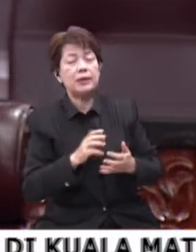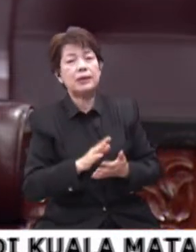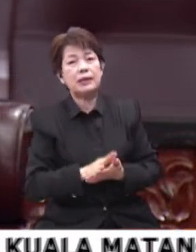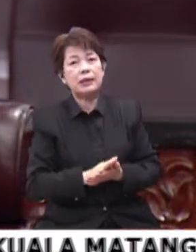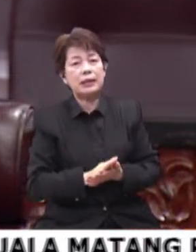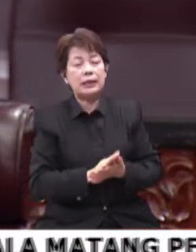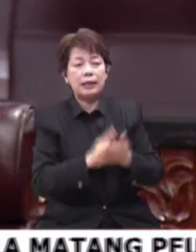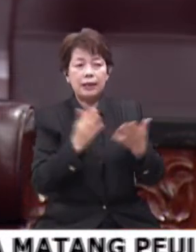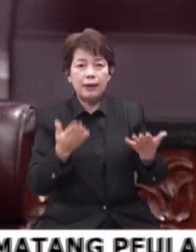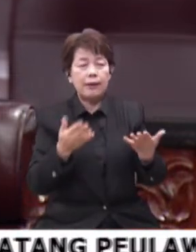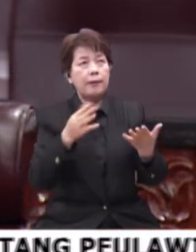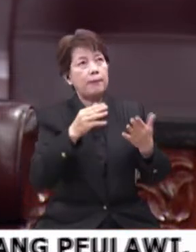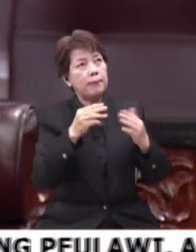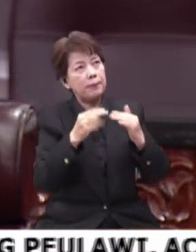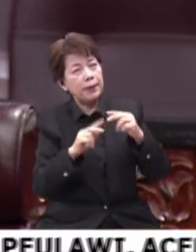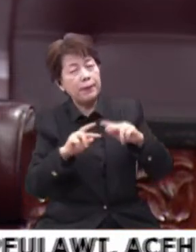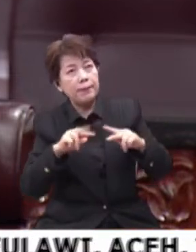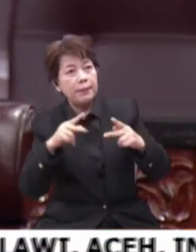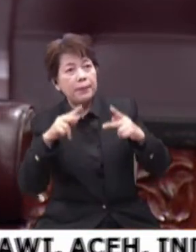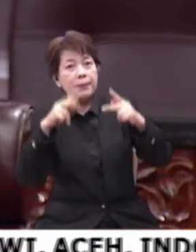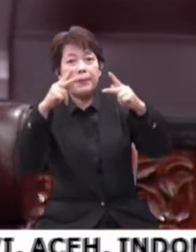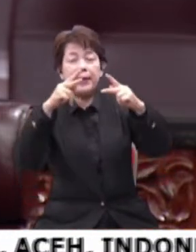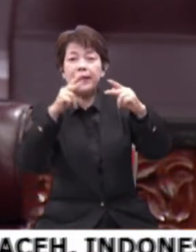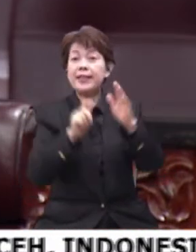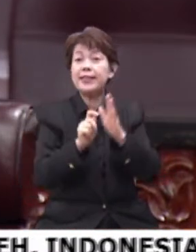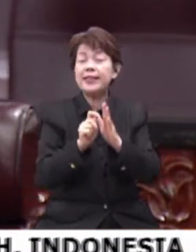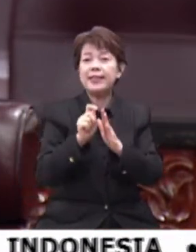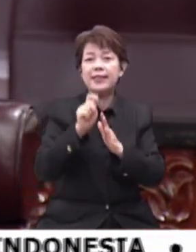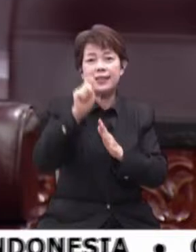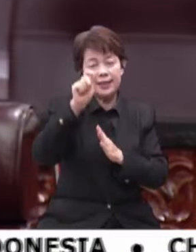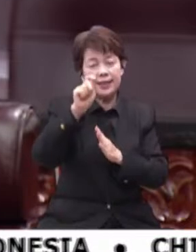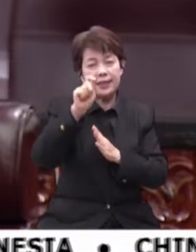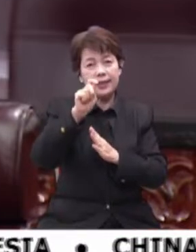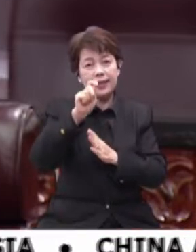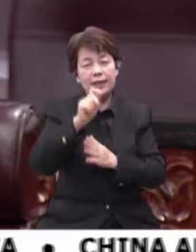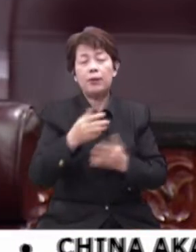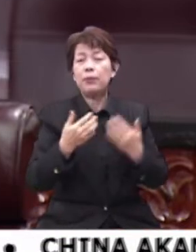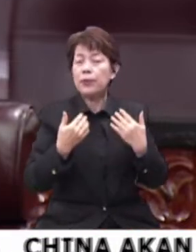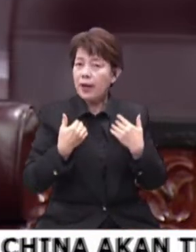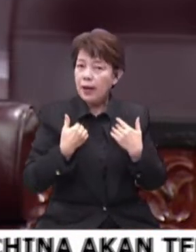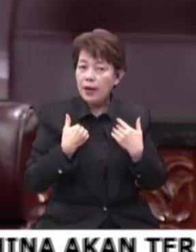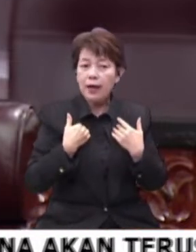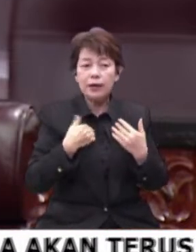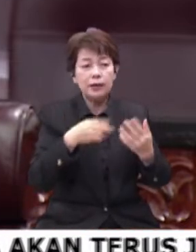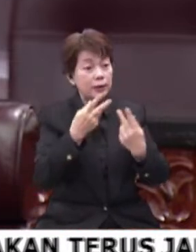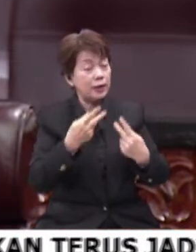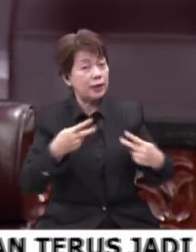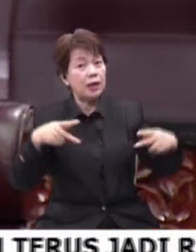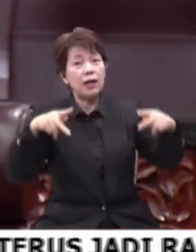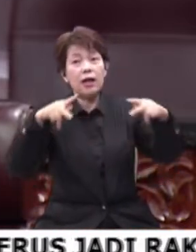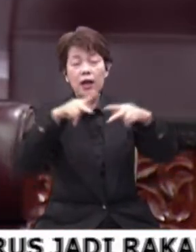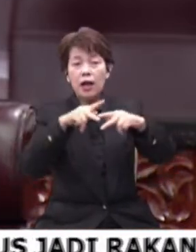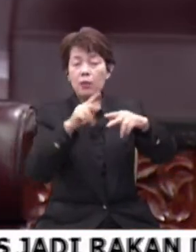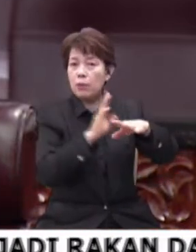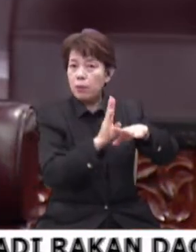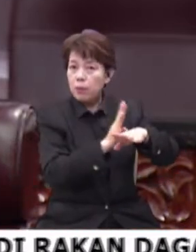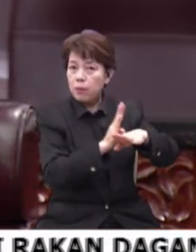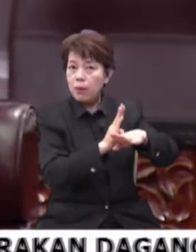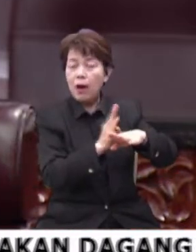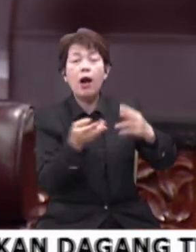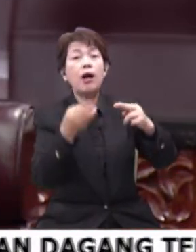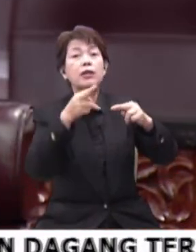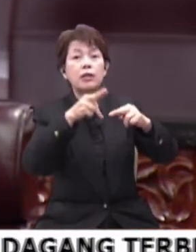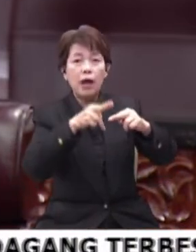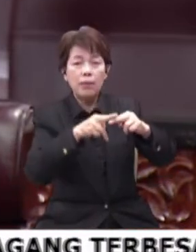meletakkan tarafnya sama tinggi untuk ada juga penilaian dari segi komersial Bayu jadi